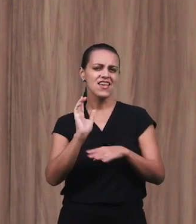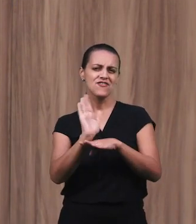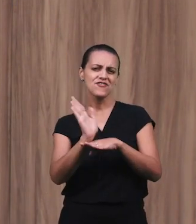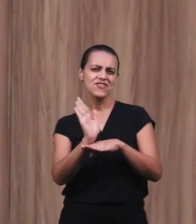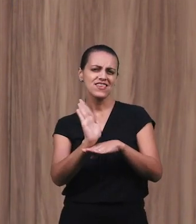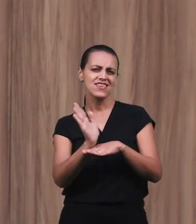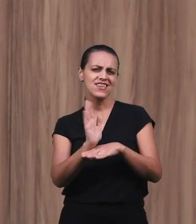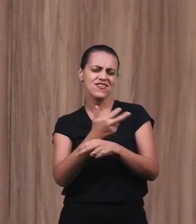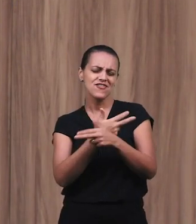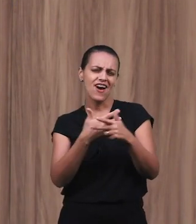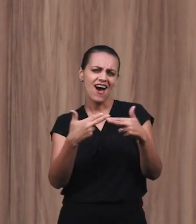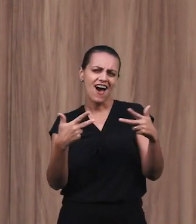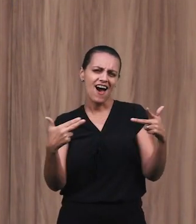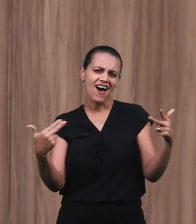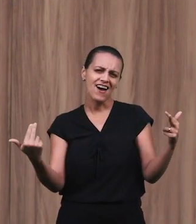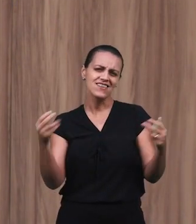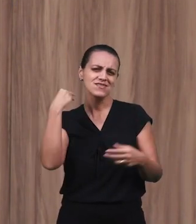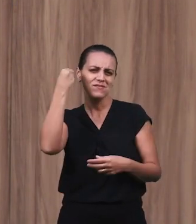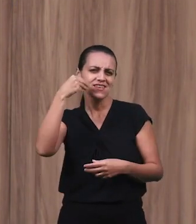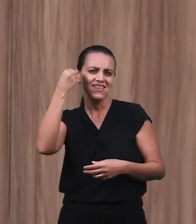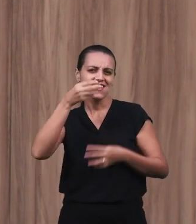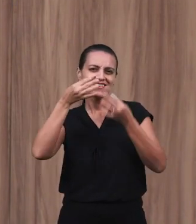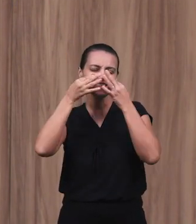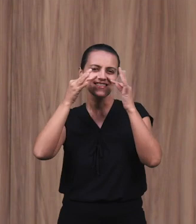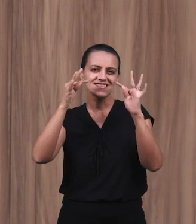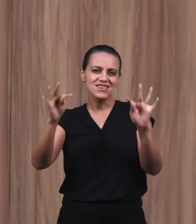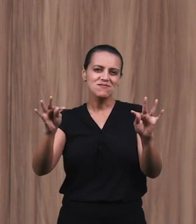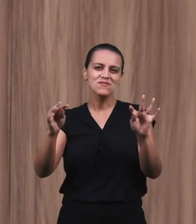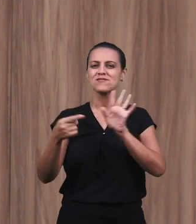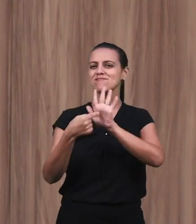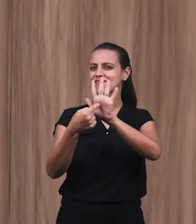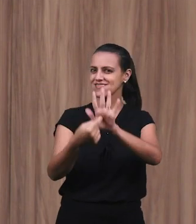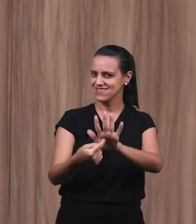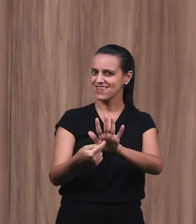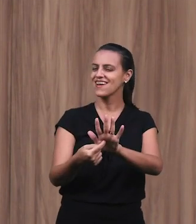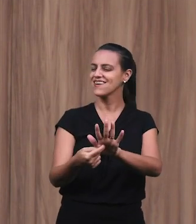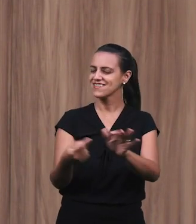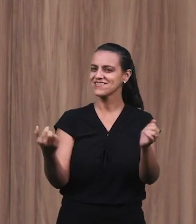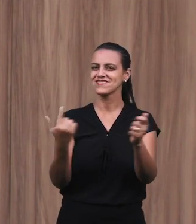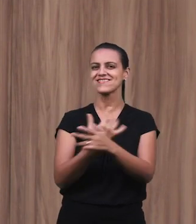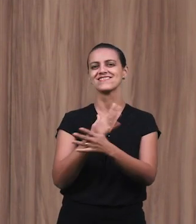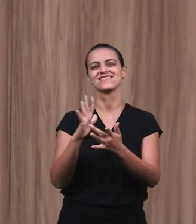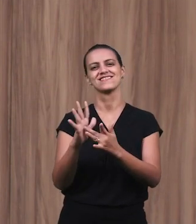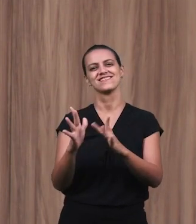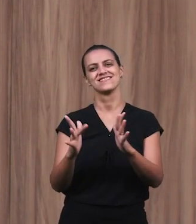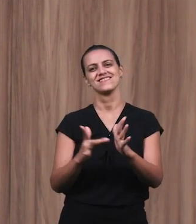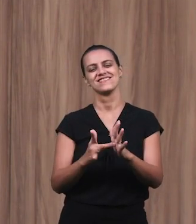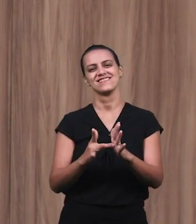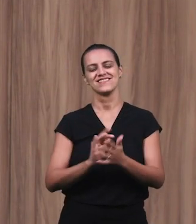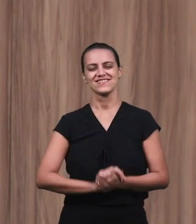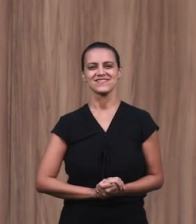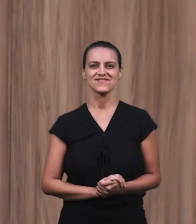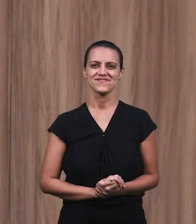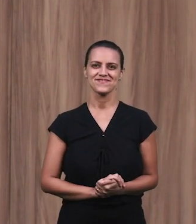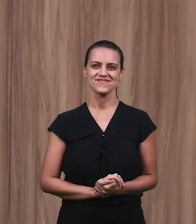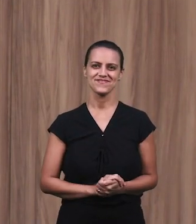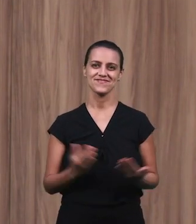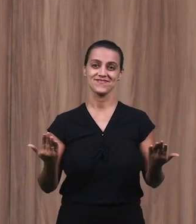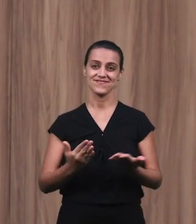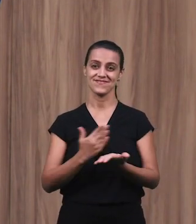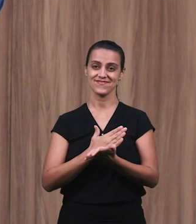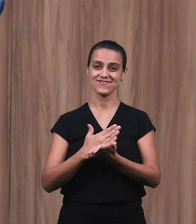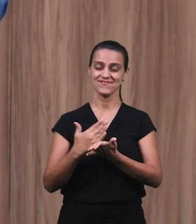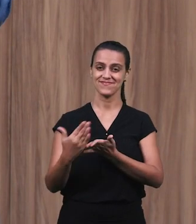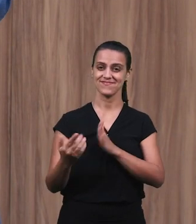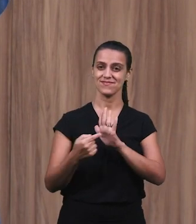vidéos, beaucoup d'expériences et témoignages pour partager avec vous. Gloire à Jésus. Nous allons commencer